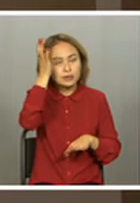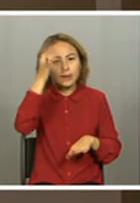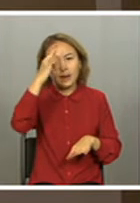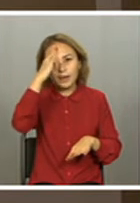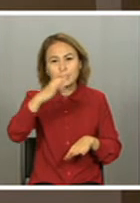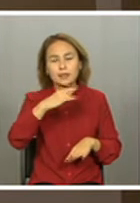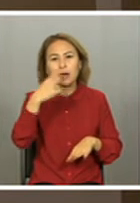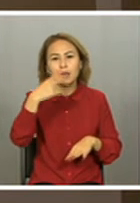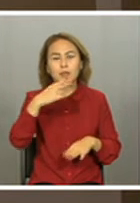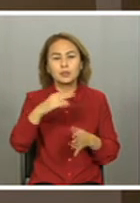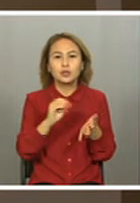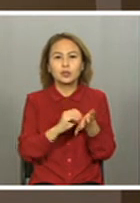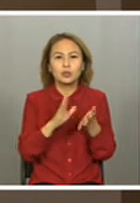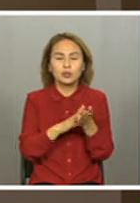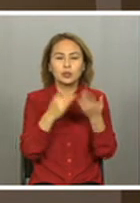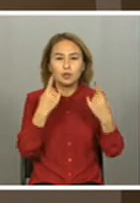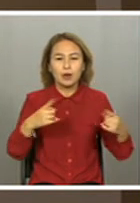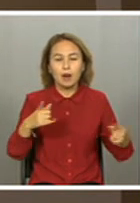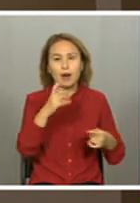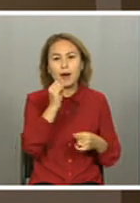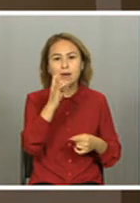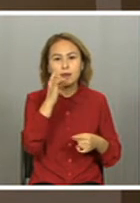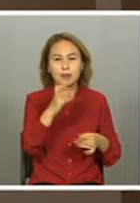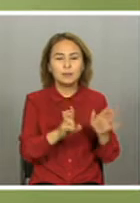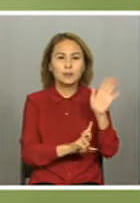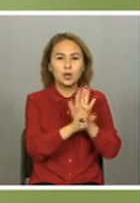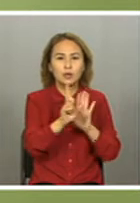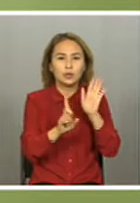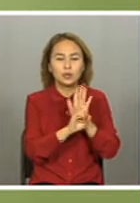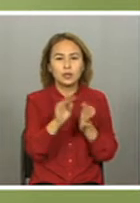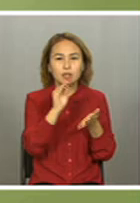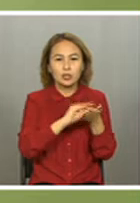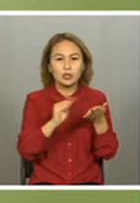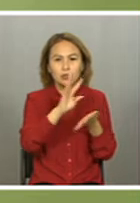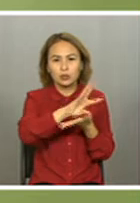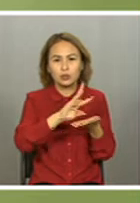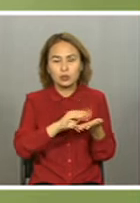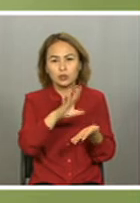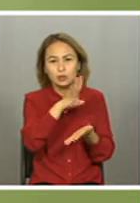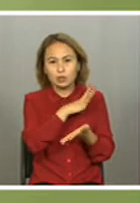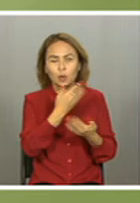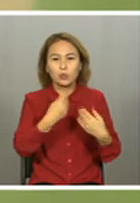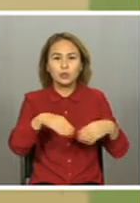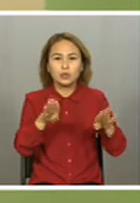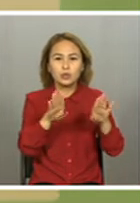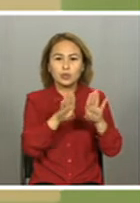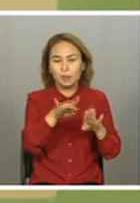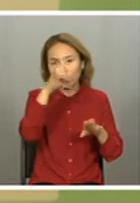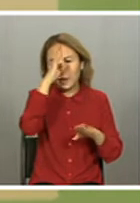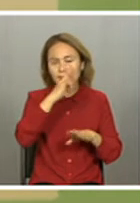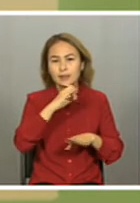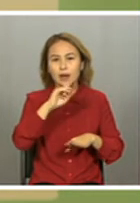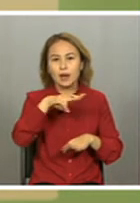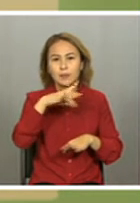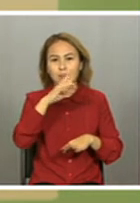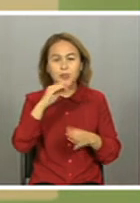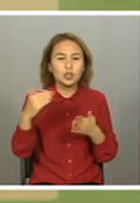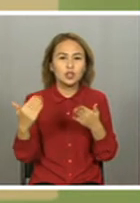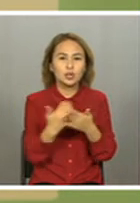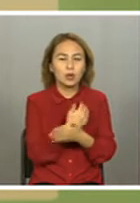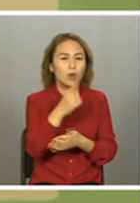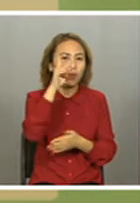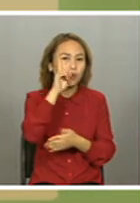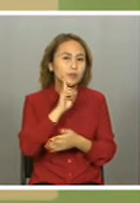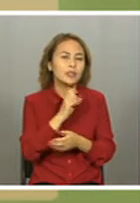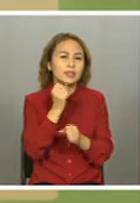түрлендіріп, араб графикасы негізінде төте жазу үлгісін ұсынады. Сөйтіп, қазақ әліпбиінің жаңа әрі қолайлы нұсқасын